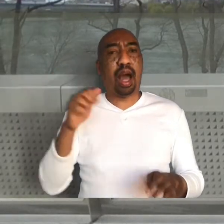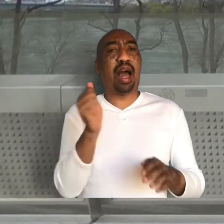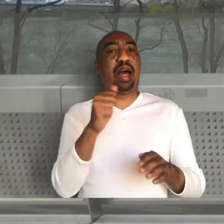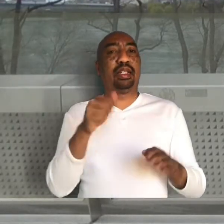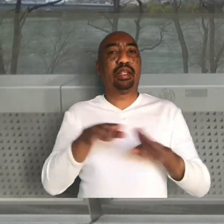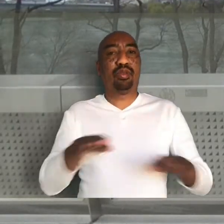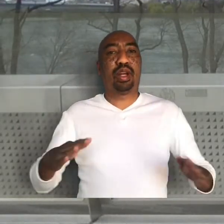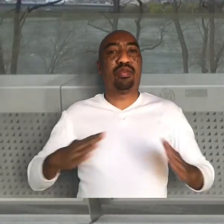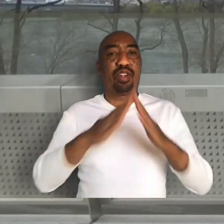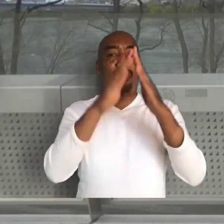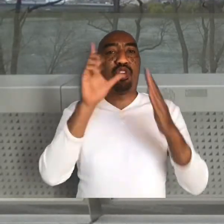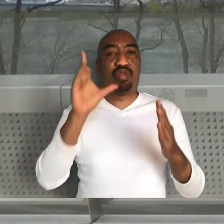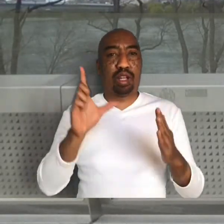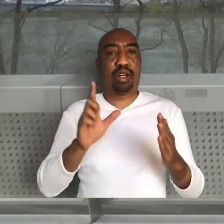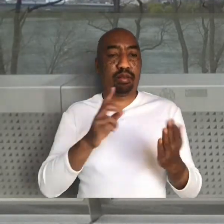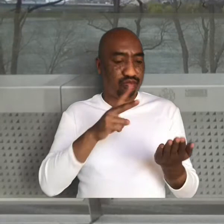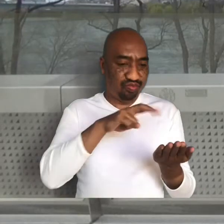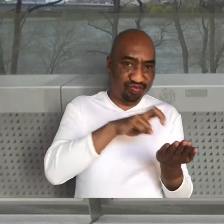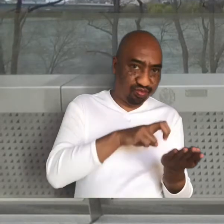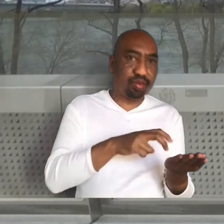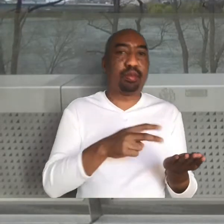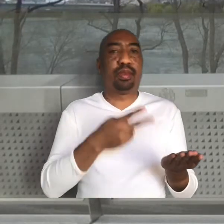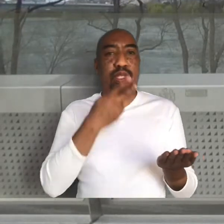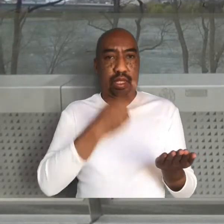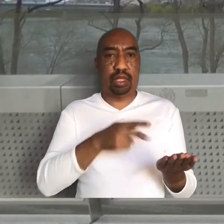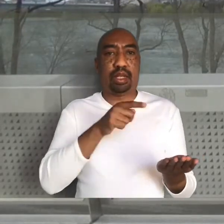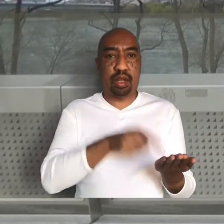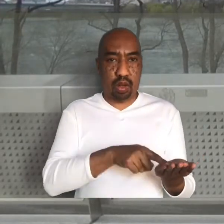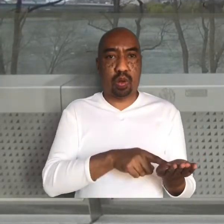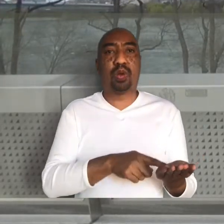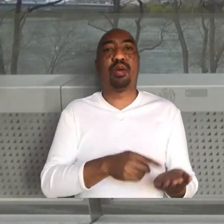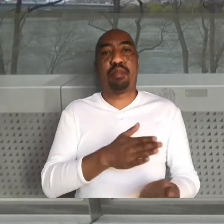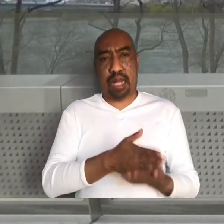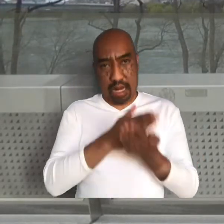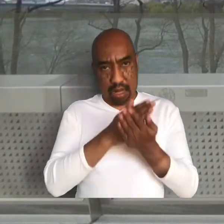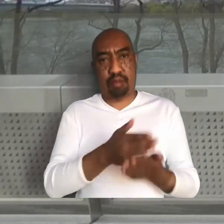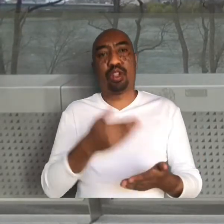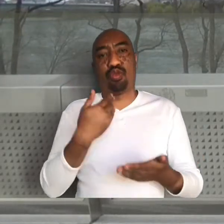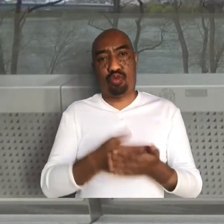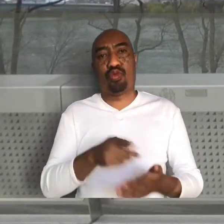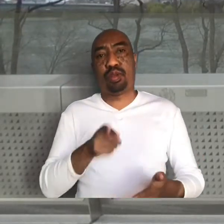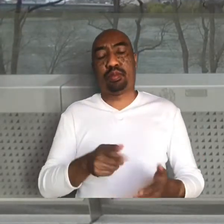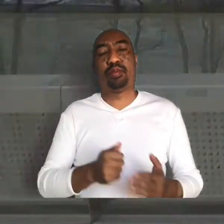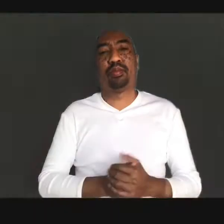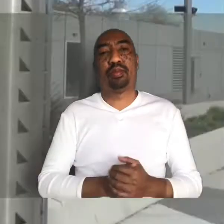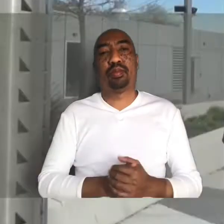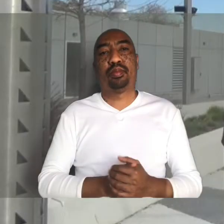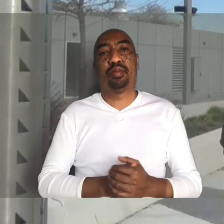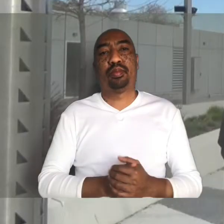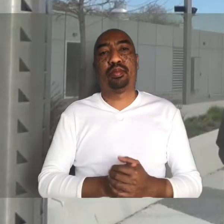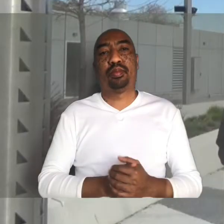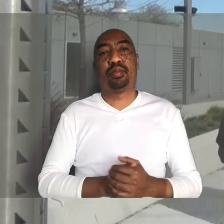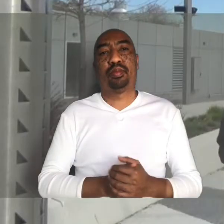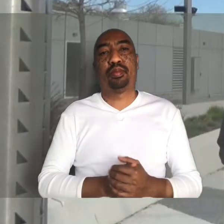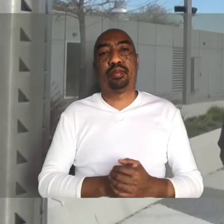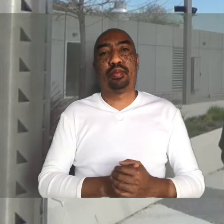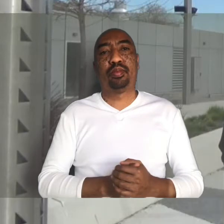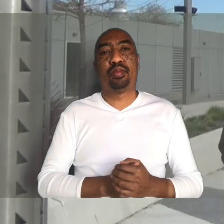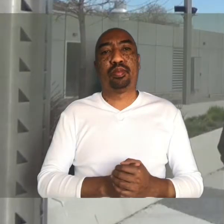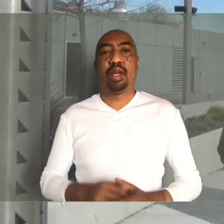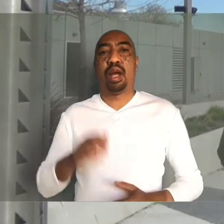zany amin'ny karta eo hoe aiza le izy dia manampy anao be da be zay application zay. Ny